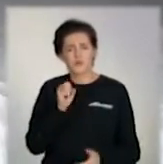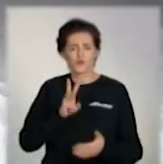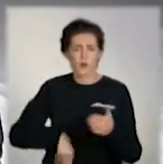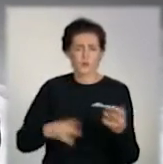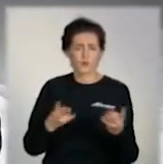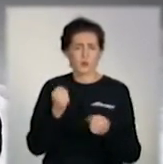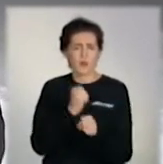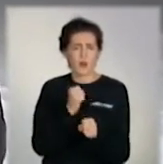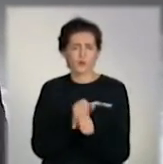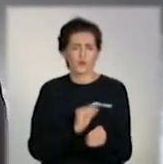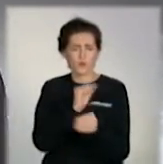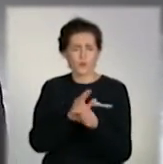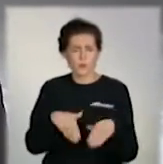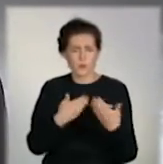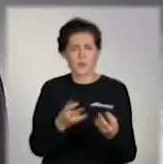щоб